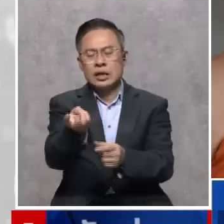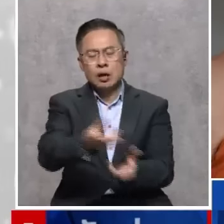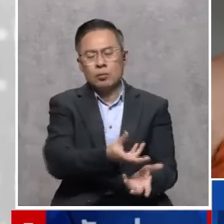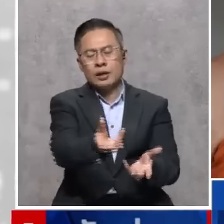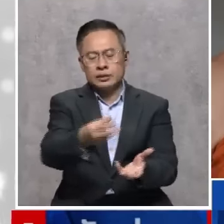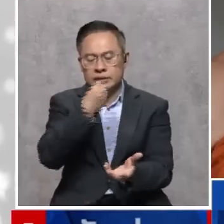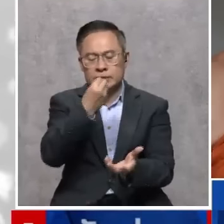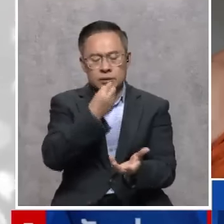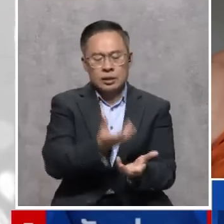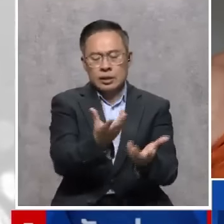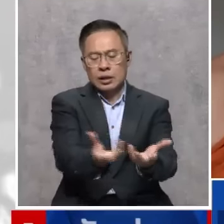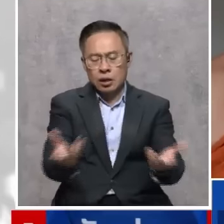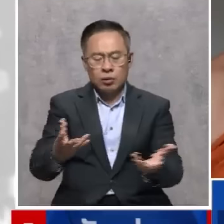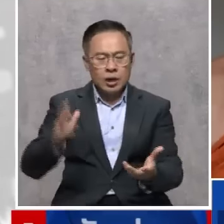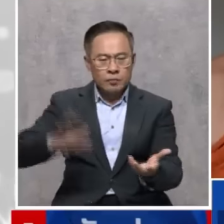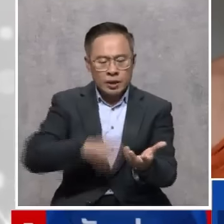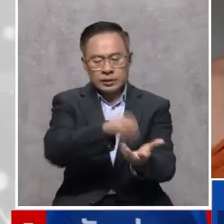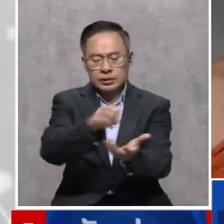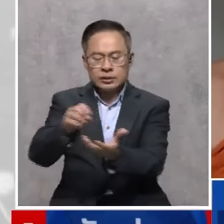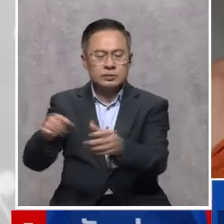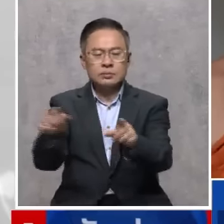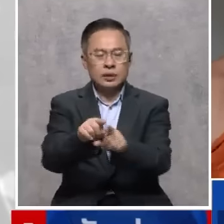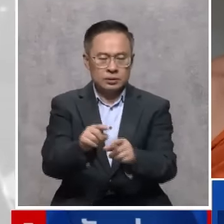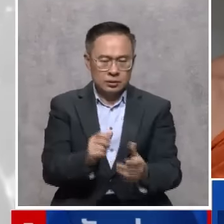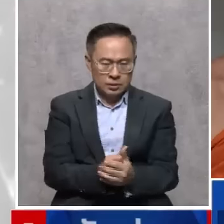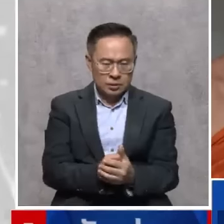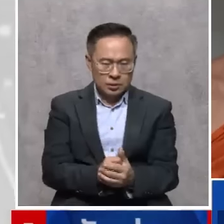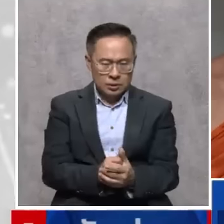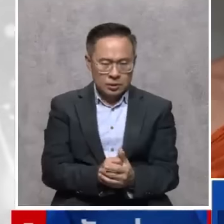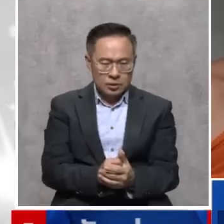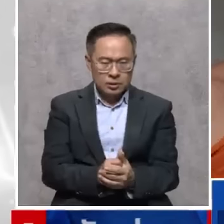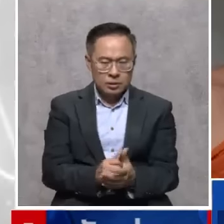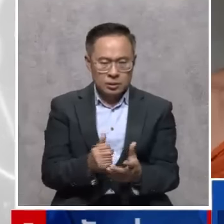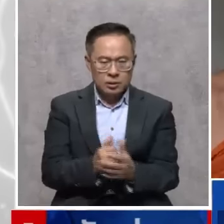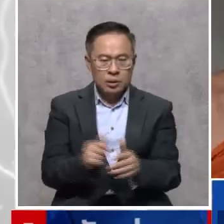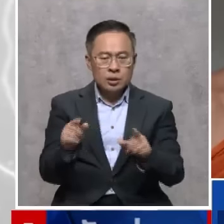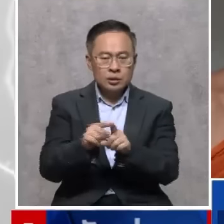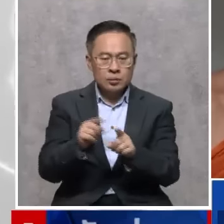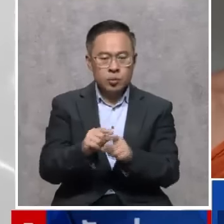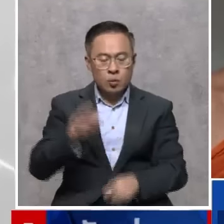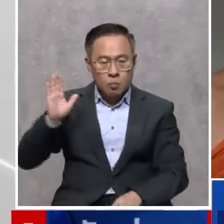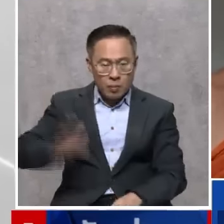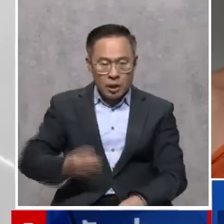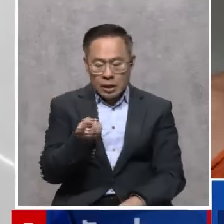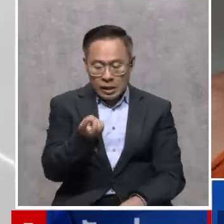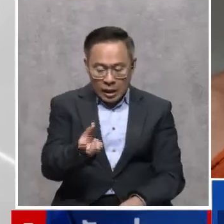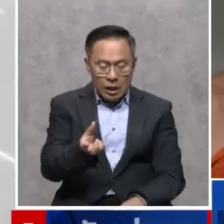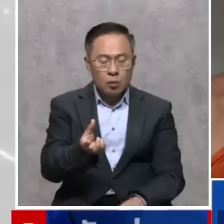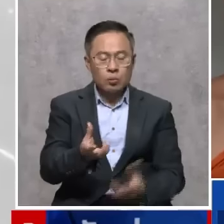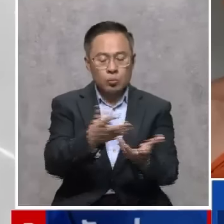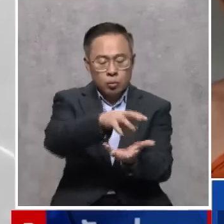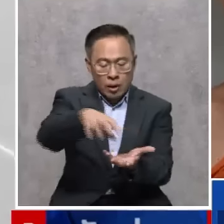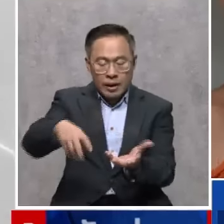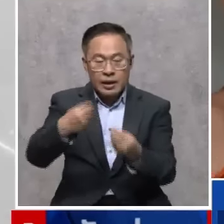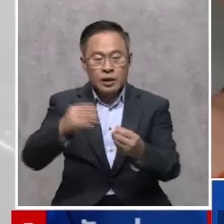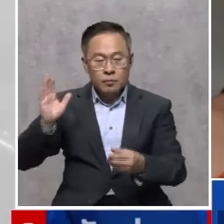ก็คือเป็นเอาข้าวเอาน้ำให้ปกติ ครับปกติโยมแต่ทีนี้หมาพอตอนเราให้ข้าวให้น้ำมันใช่ไหม ครับ ยังไงก็ตามเราใช่ไหม ใช่ แล้วอย่